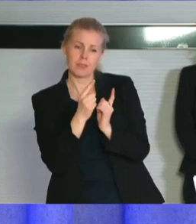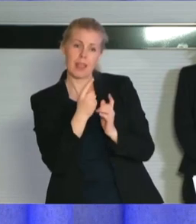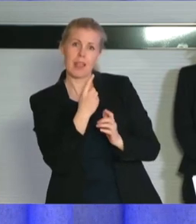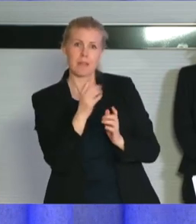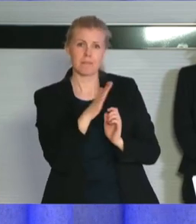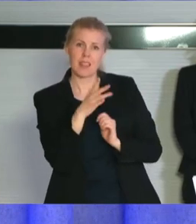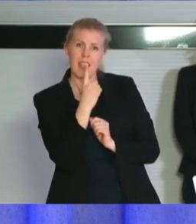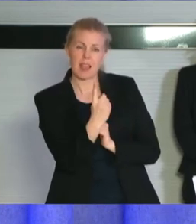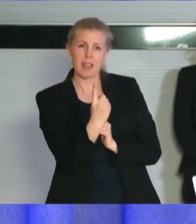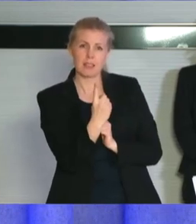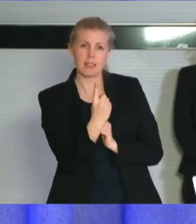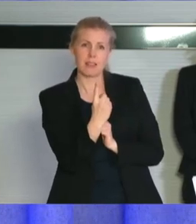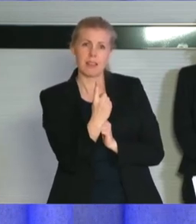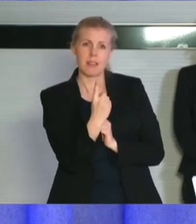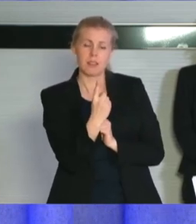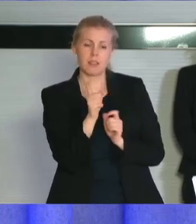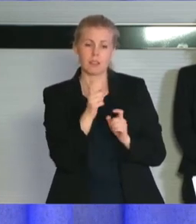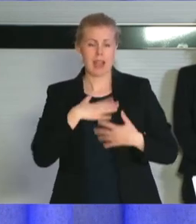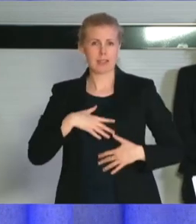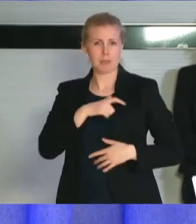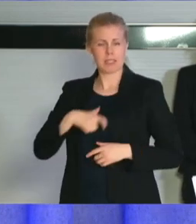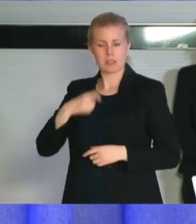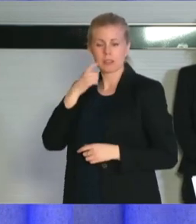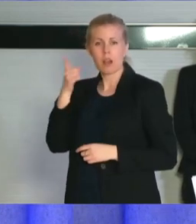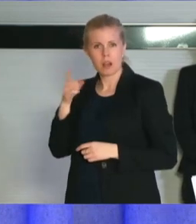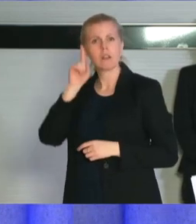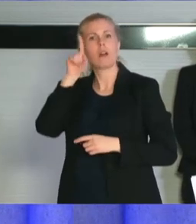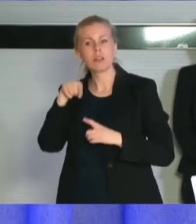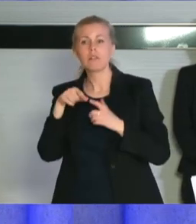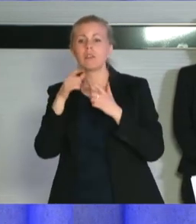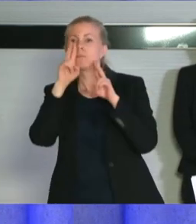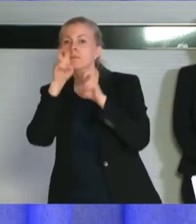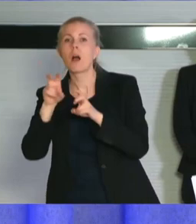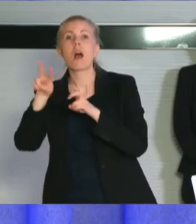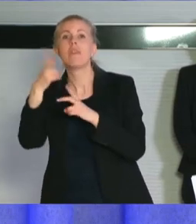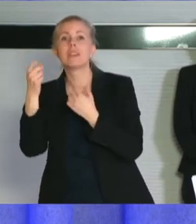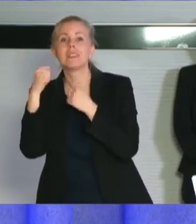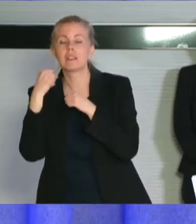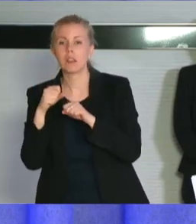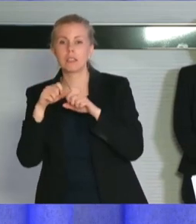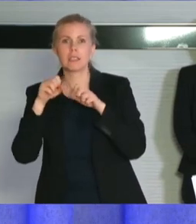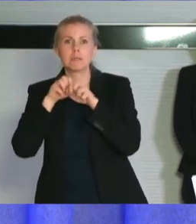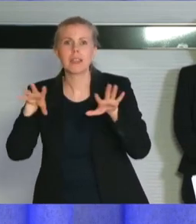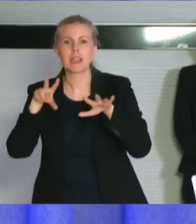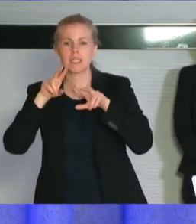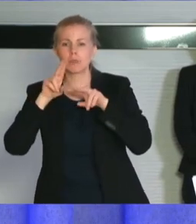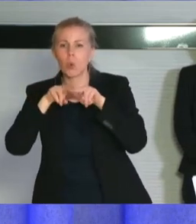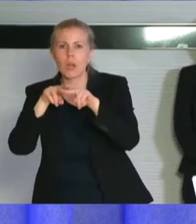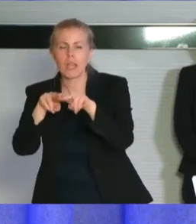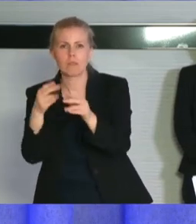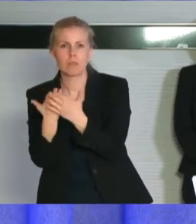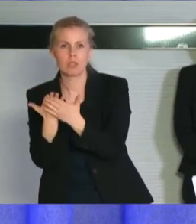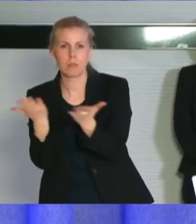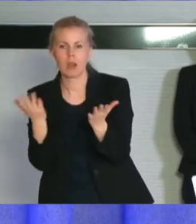som helseministeren sa, å iverksette andre typer tiltak som er smittesporing, følge det mer. Da kan vi løsne på noen